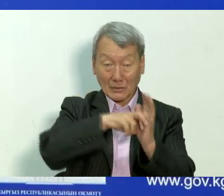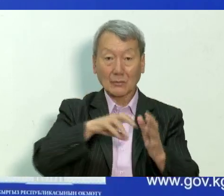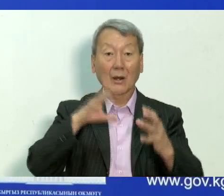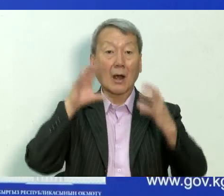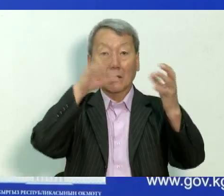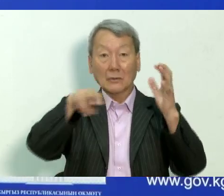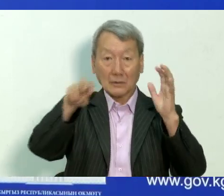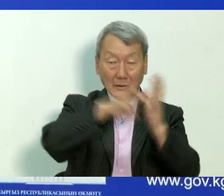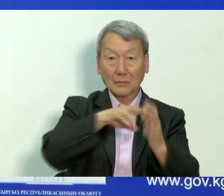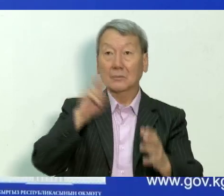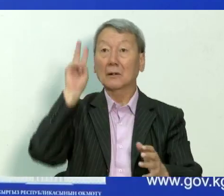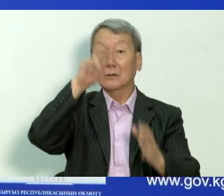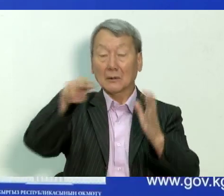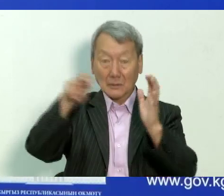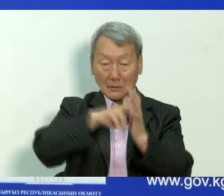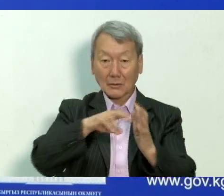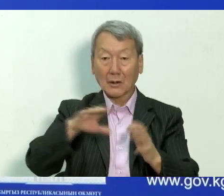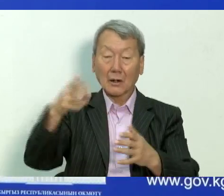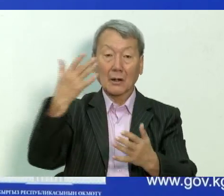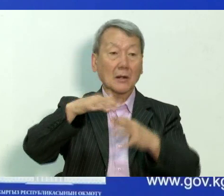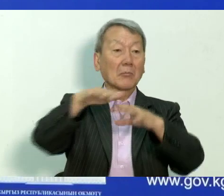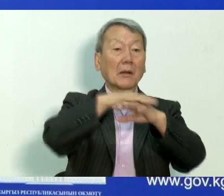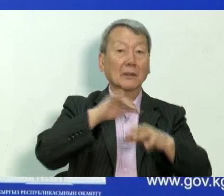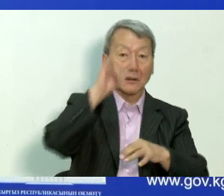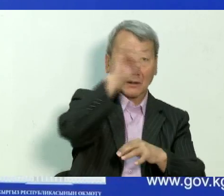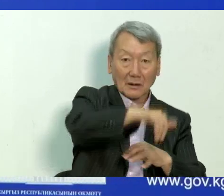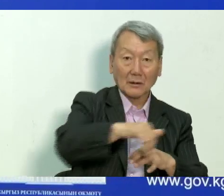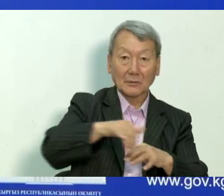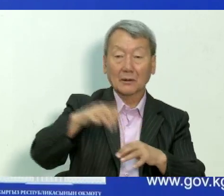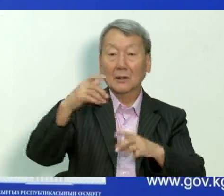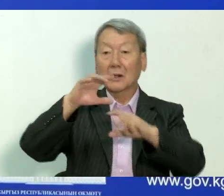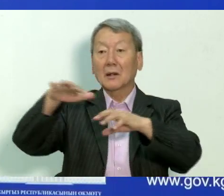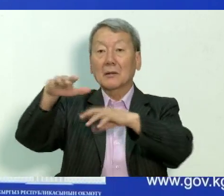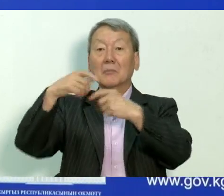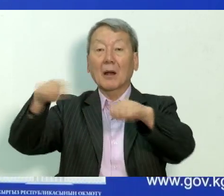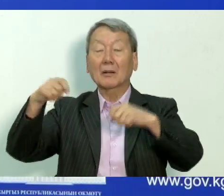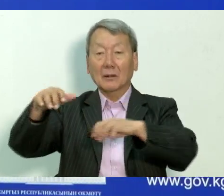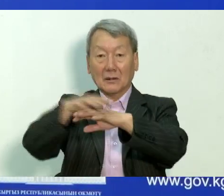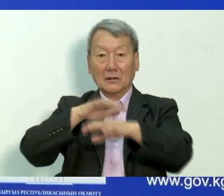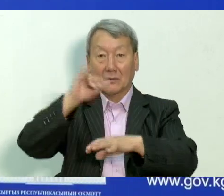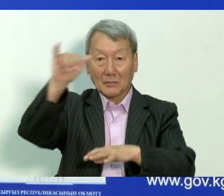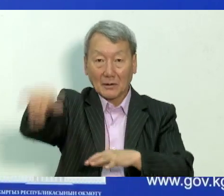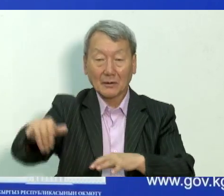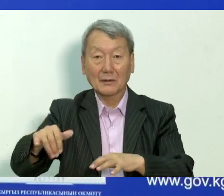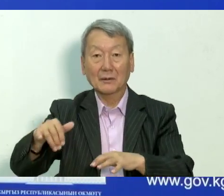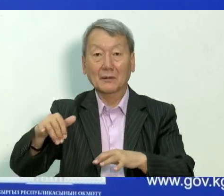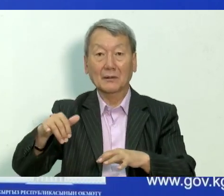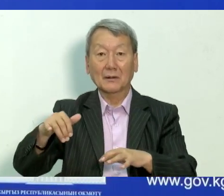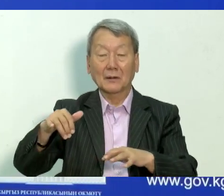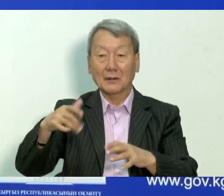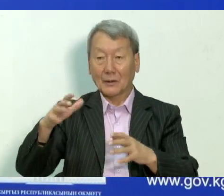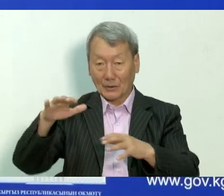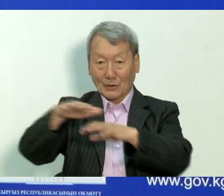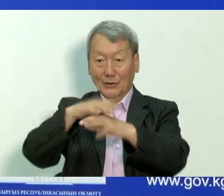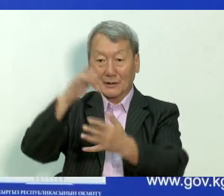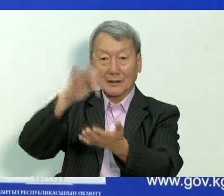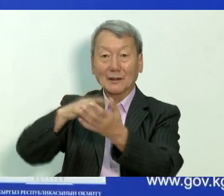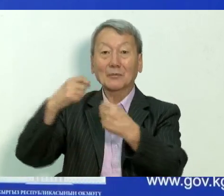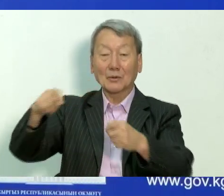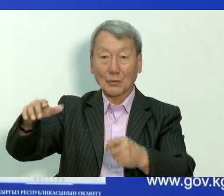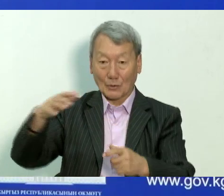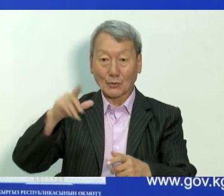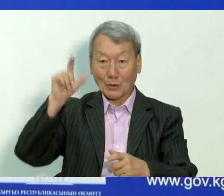ошого окшогон маселелер базарга баргамын, же болбосо кайсы бир ошол соода түйүндөрүнө баргамын